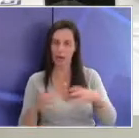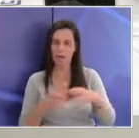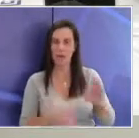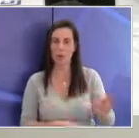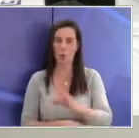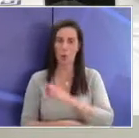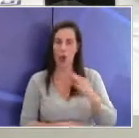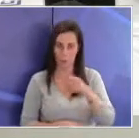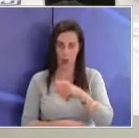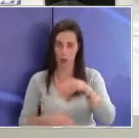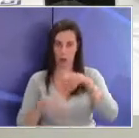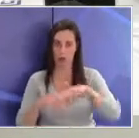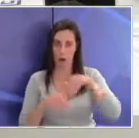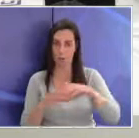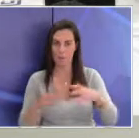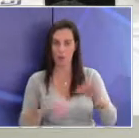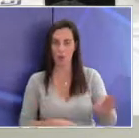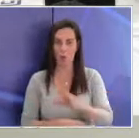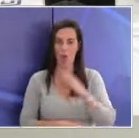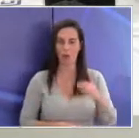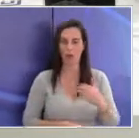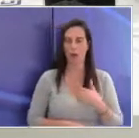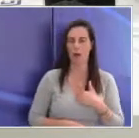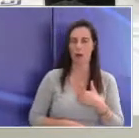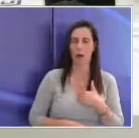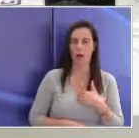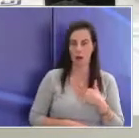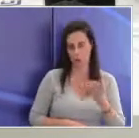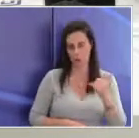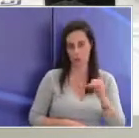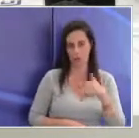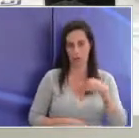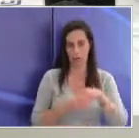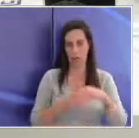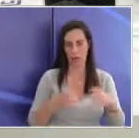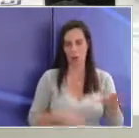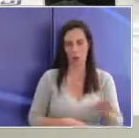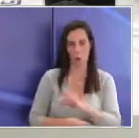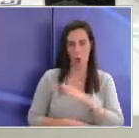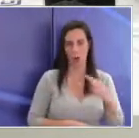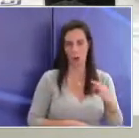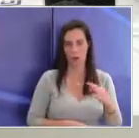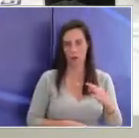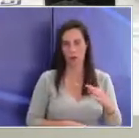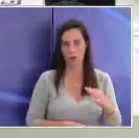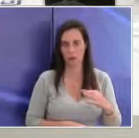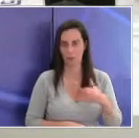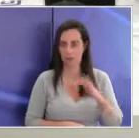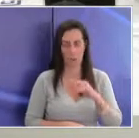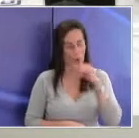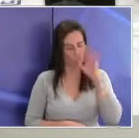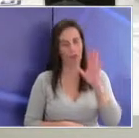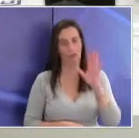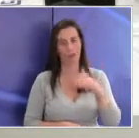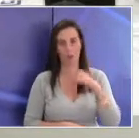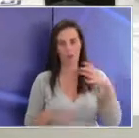אתה יודע אם תהיה חלק מהרשימה שלה? אני כרגע חלק ממפלגת כולנו. אגב, חבר, מפלגת כולנו גאה לגיון. אני